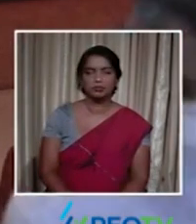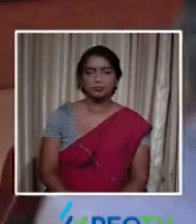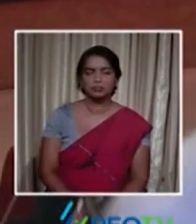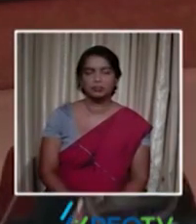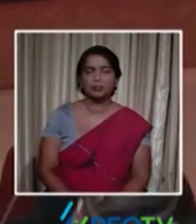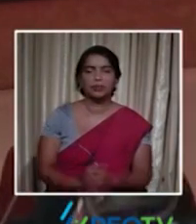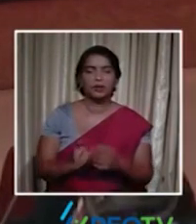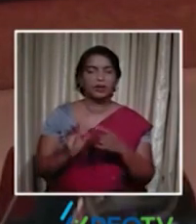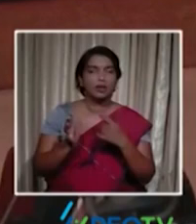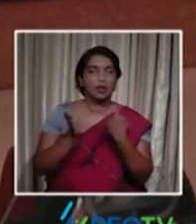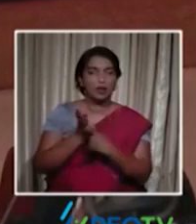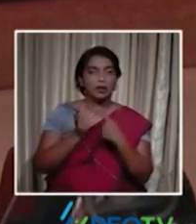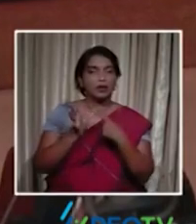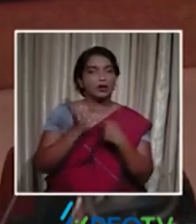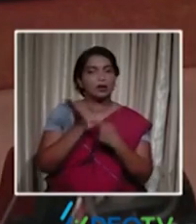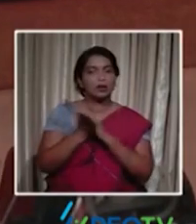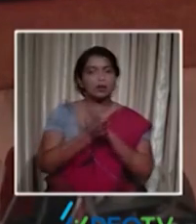Honorable BYG රත්නසේකර.